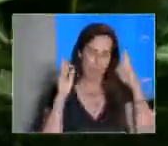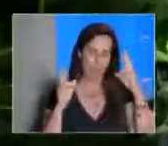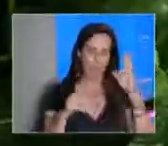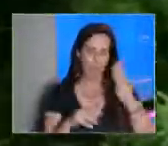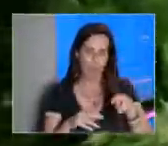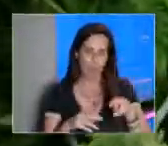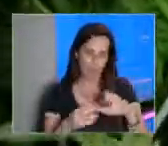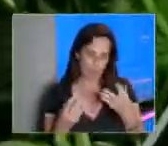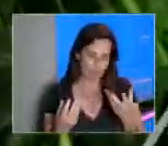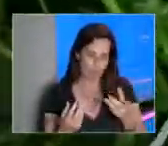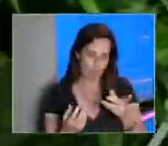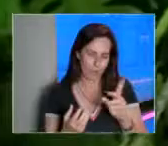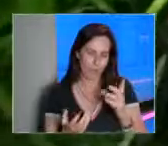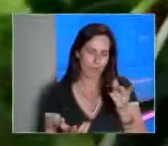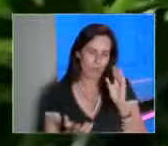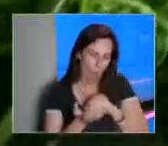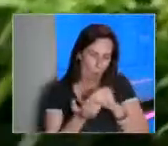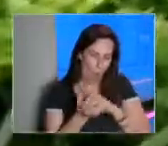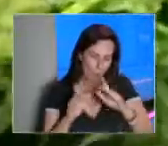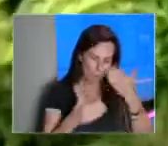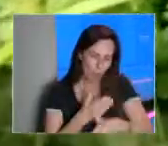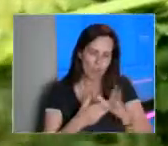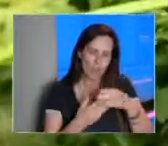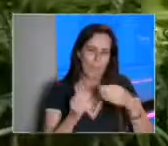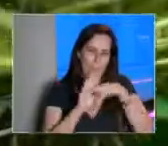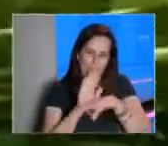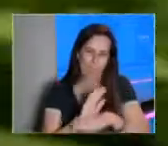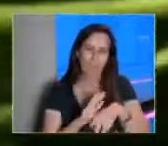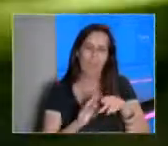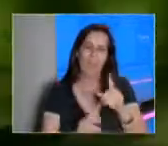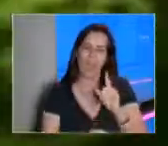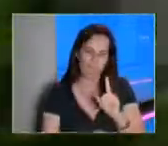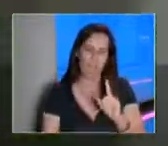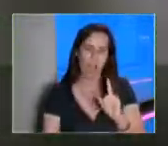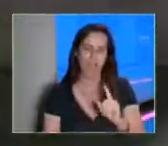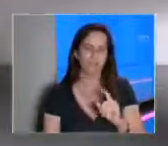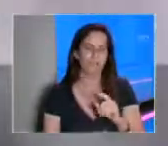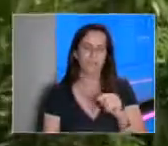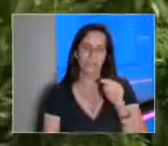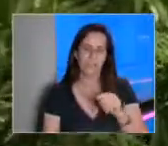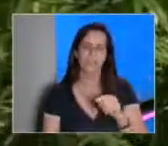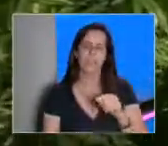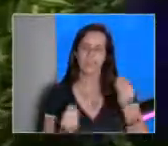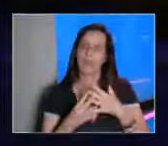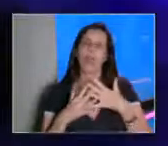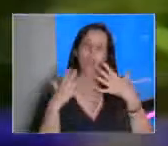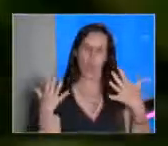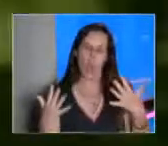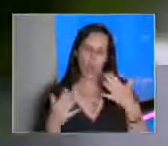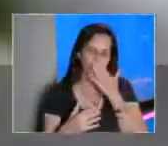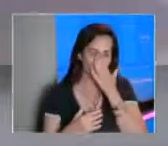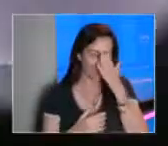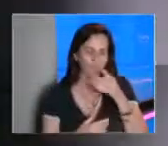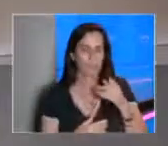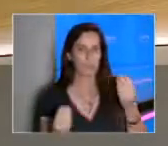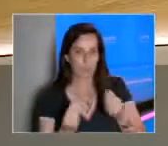יש עוד דרך, כן, זה רק קריאה טרומית, ושם יש הרבה התניות וכולי, אבל אין ספק שזה צעד ענק קדימה.